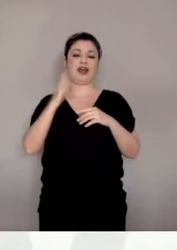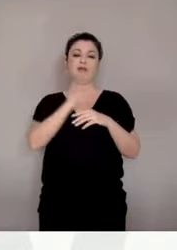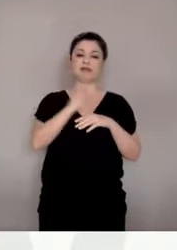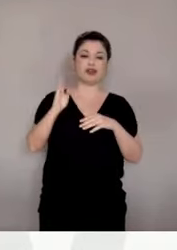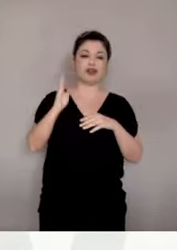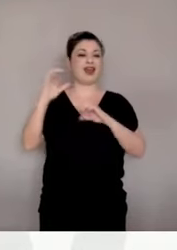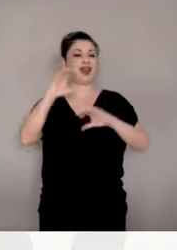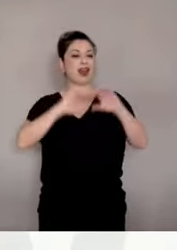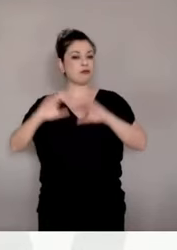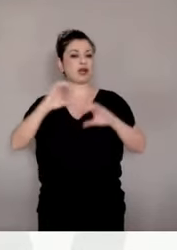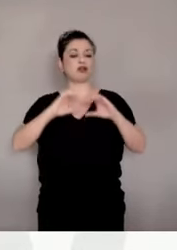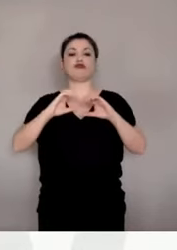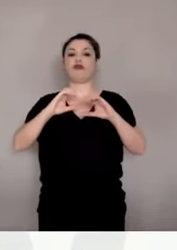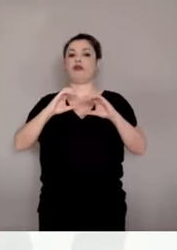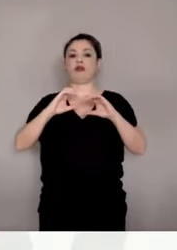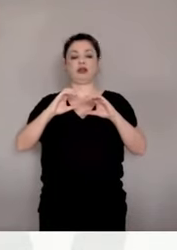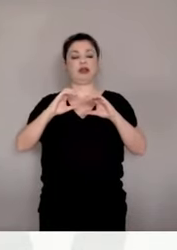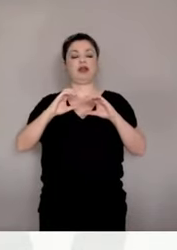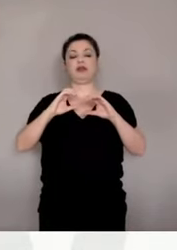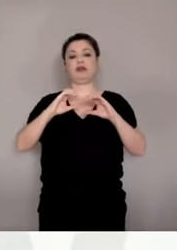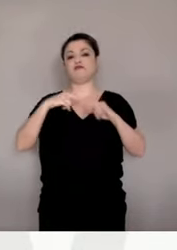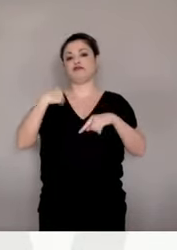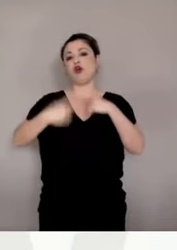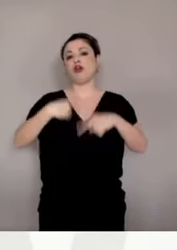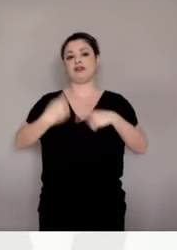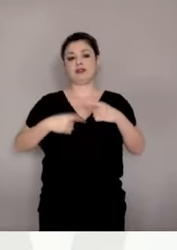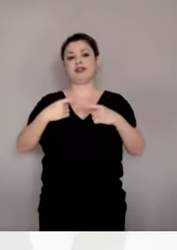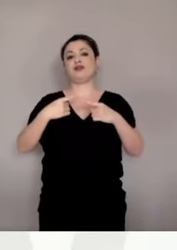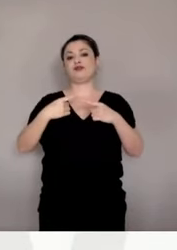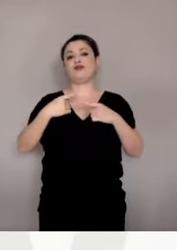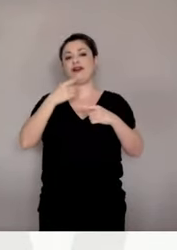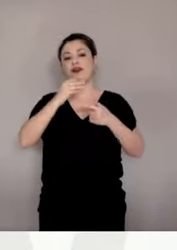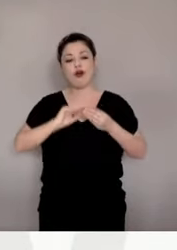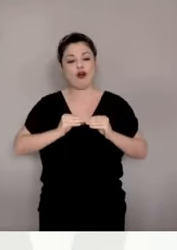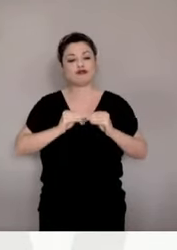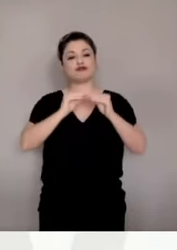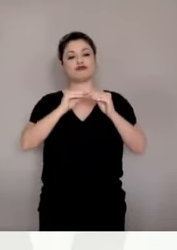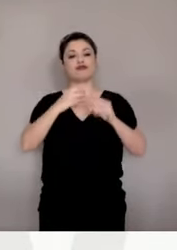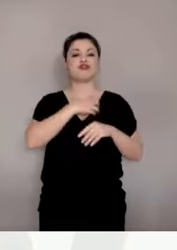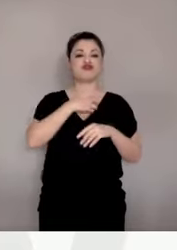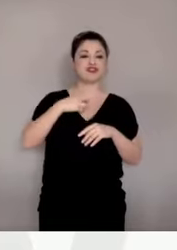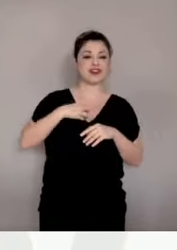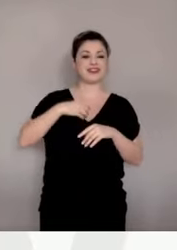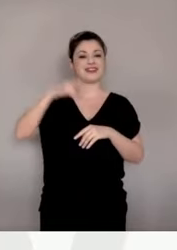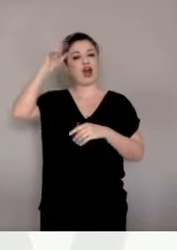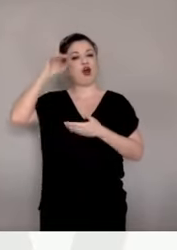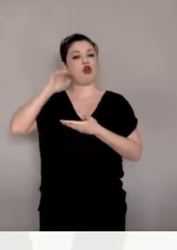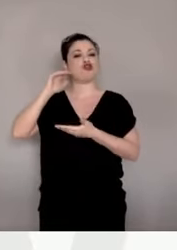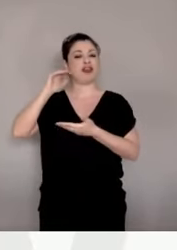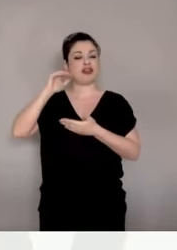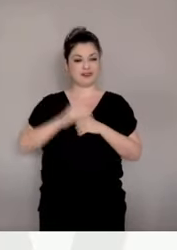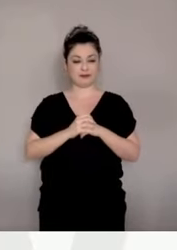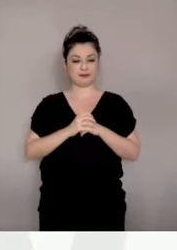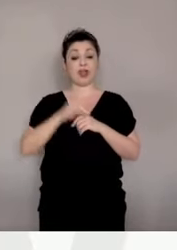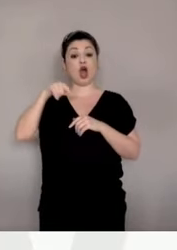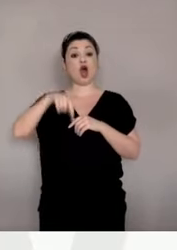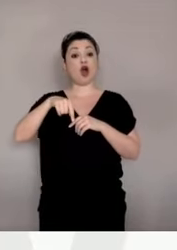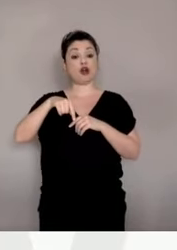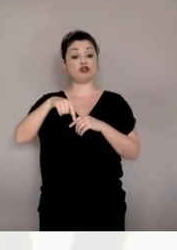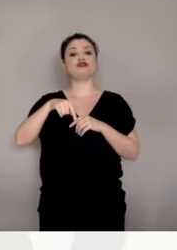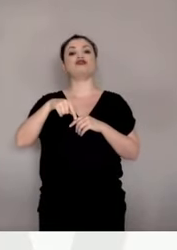biblioteche, si riprende a costruire scienza e sapere. E con oggi apriamo